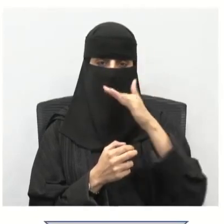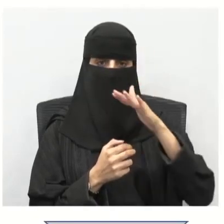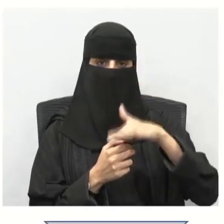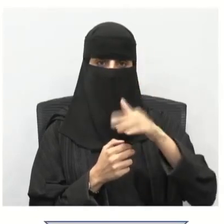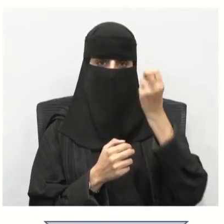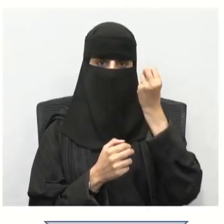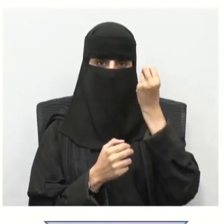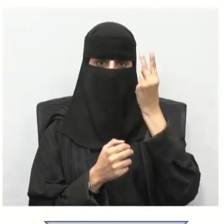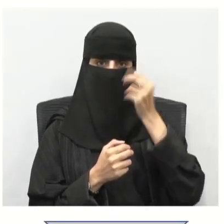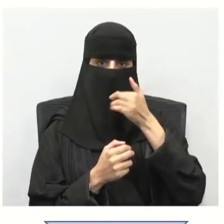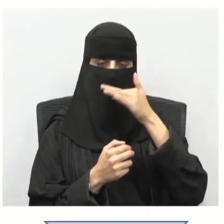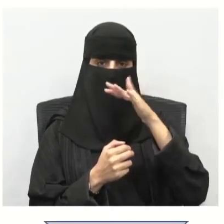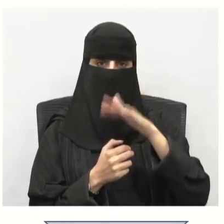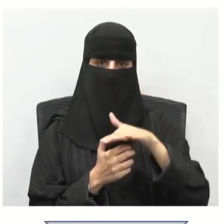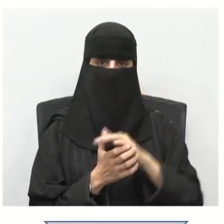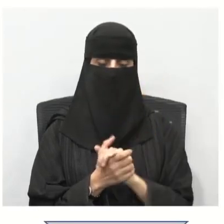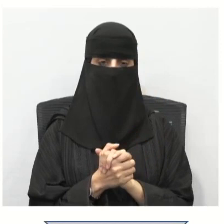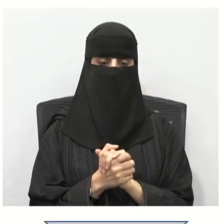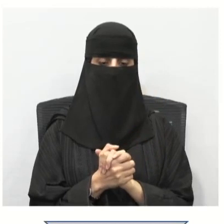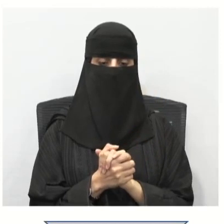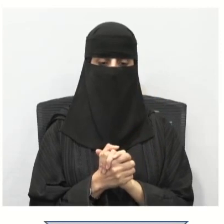الصغير نردد بعد